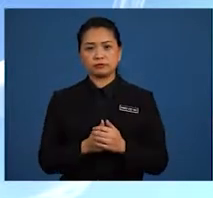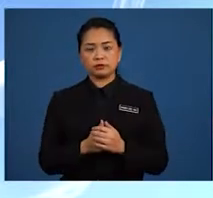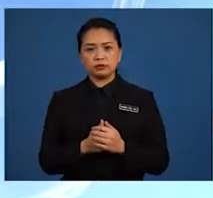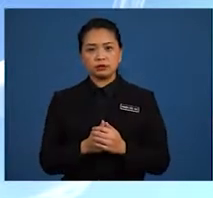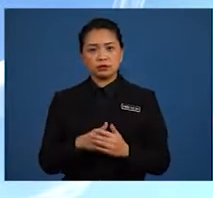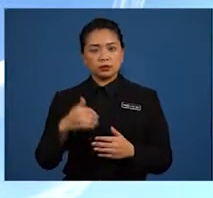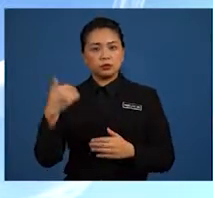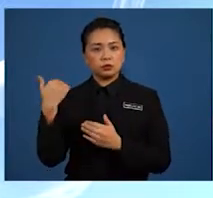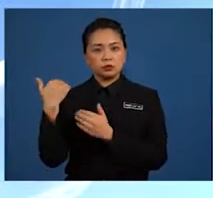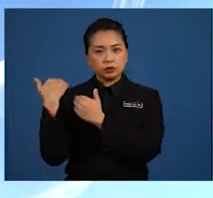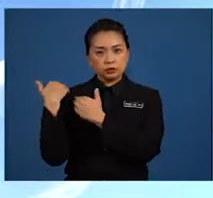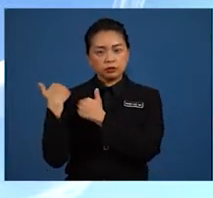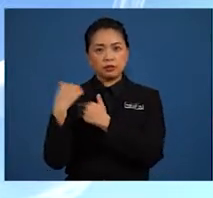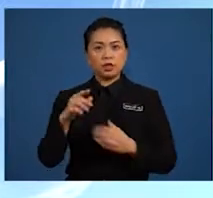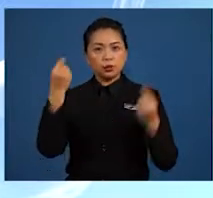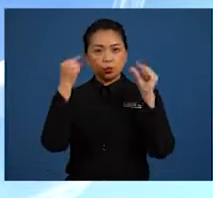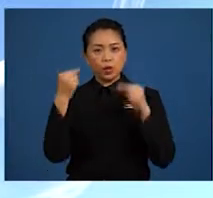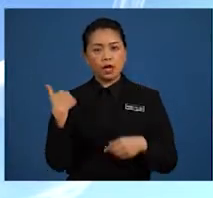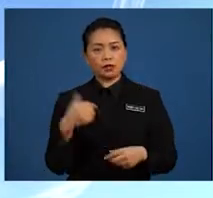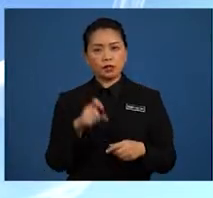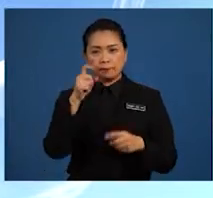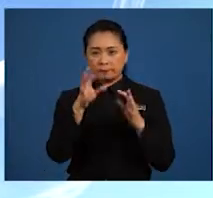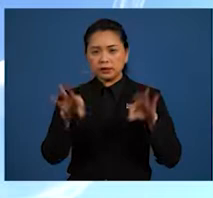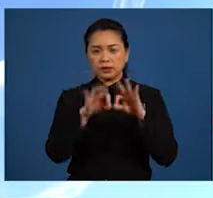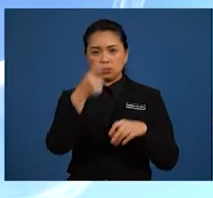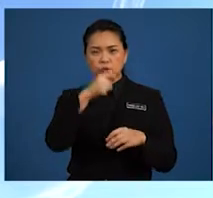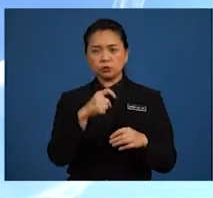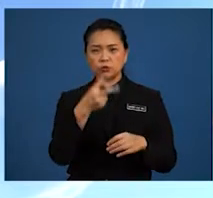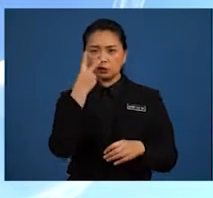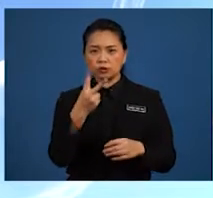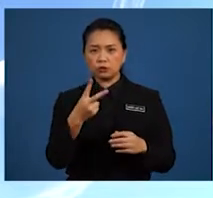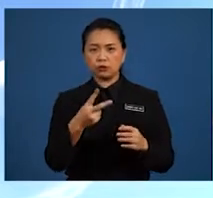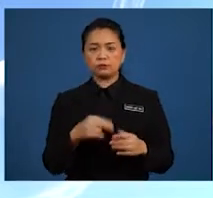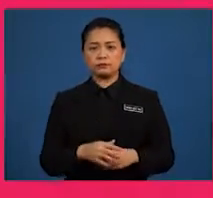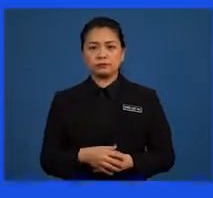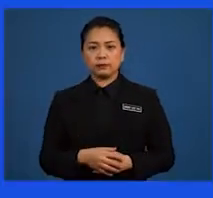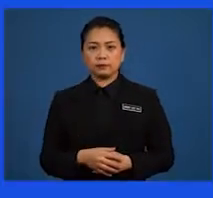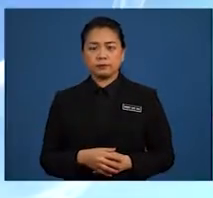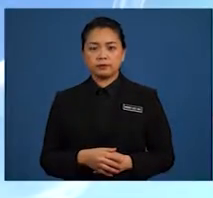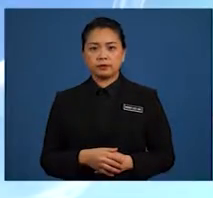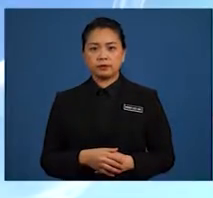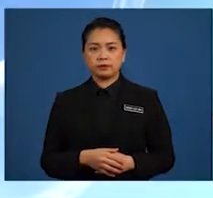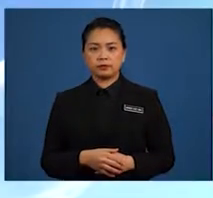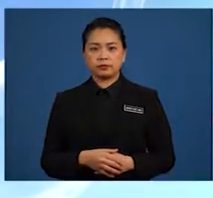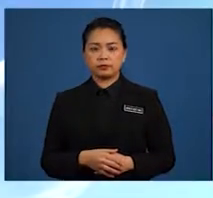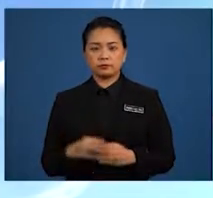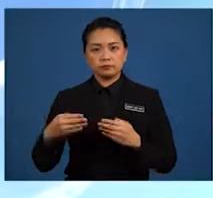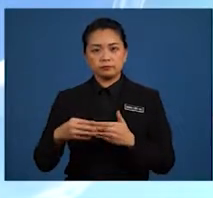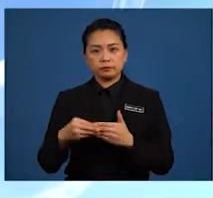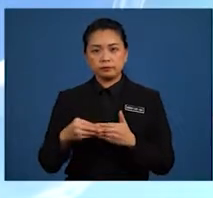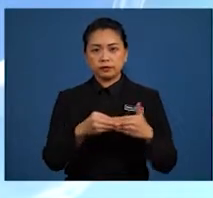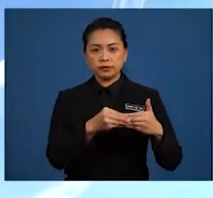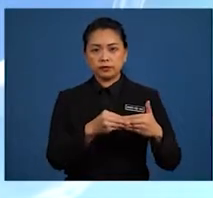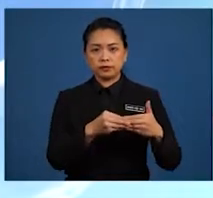dan peranan guru amat penting dalam menilai semula audiowizard yang digunakan Plaza penilaian dan